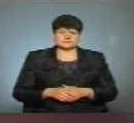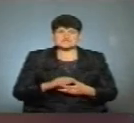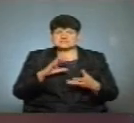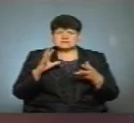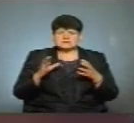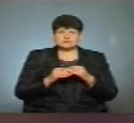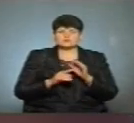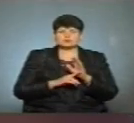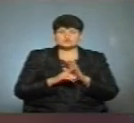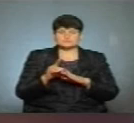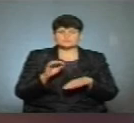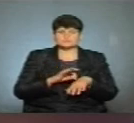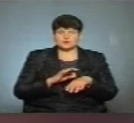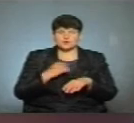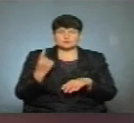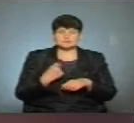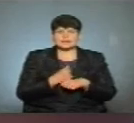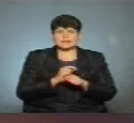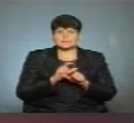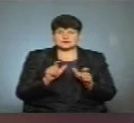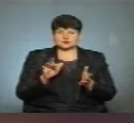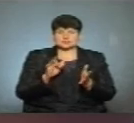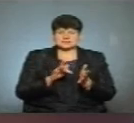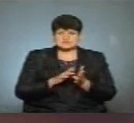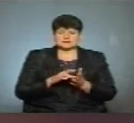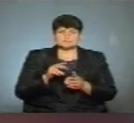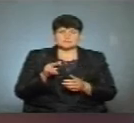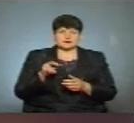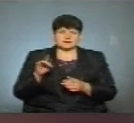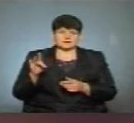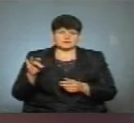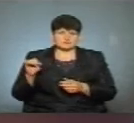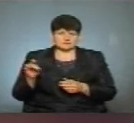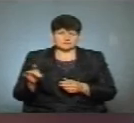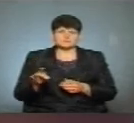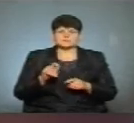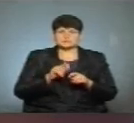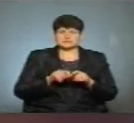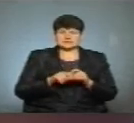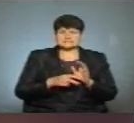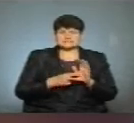Загалом від початку епідемії обласний лабораторний центр методом полімеразно-ланцюгової реакції обстежив